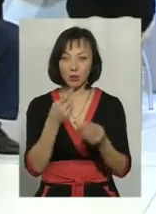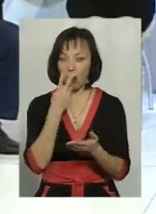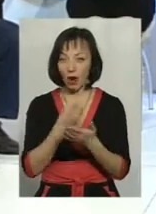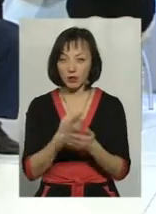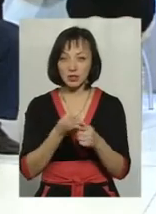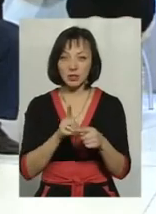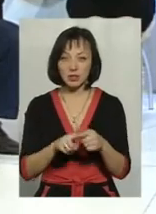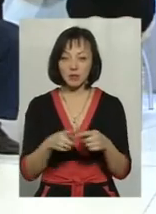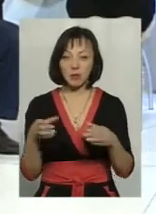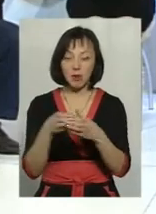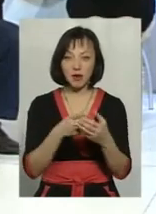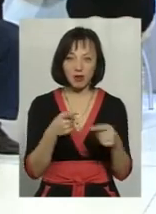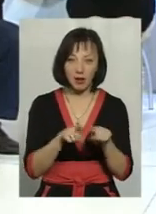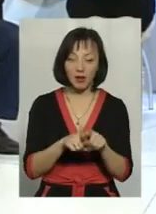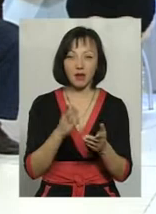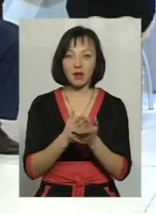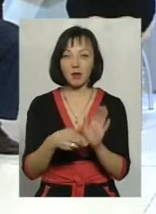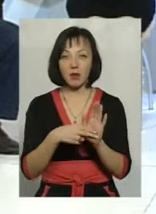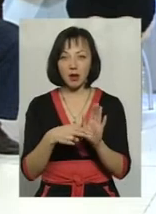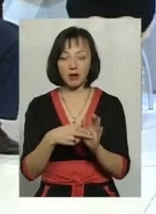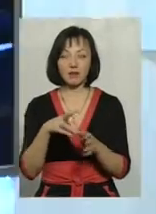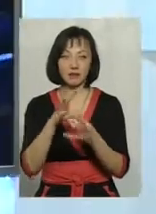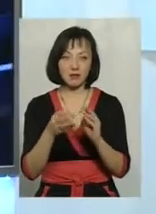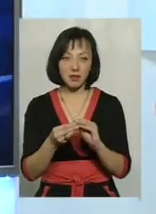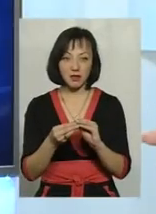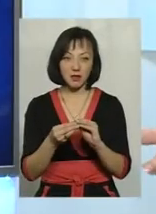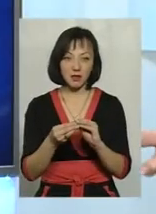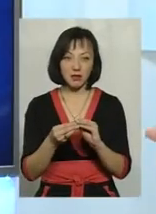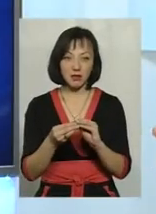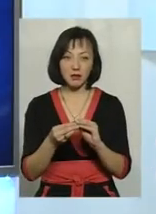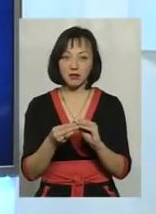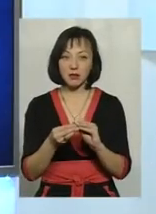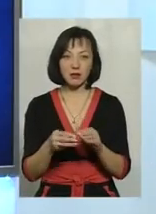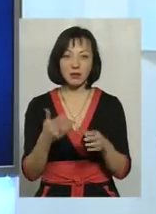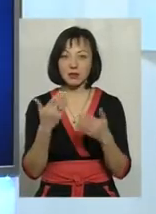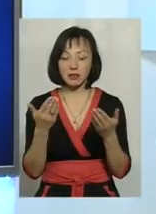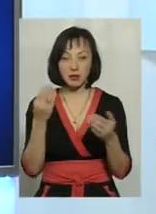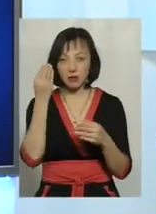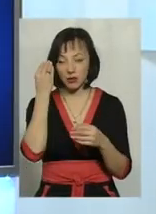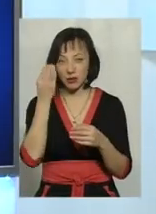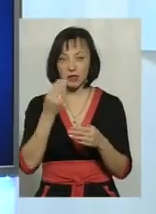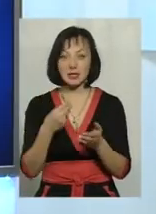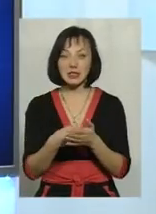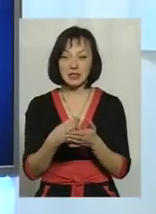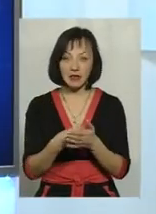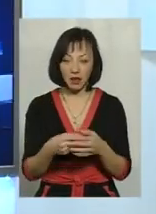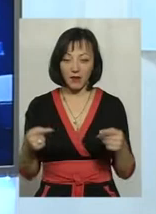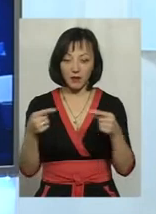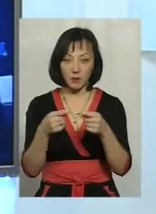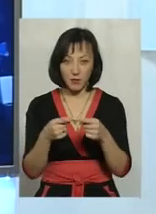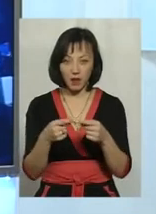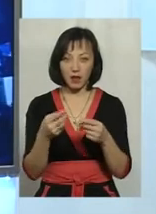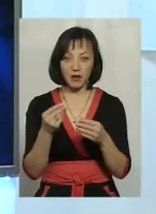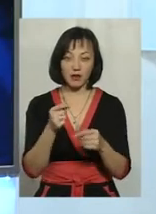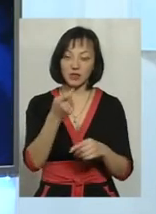покажуть, що це партія така, що є акцизна марка, от, то я думаю, і якщо ціна дійсно буде відповідає, вона